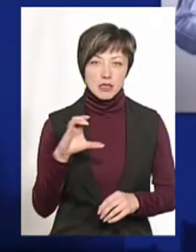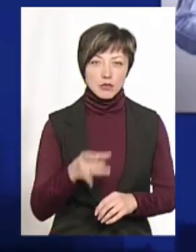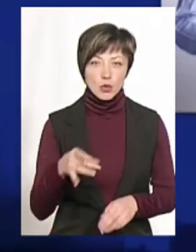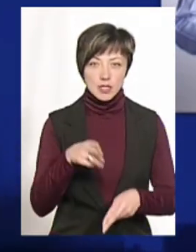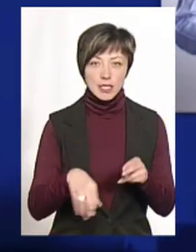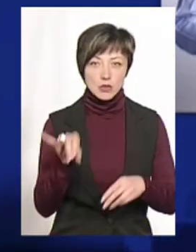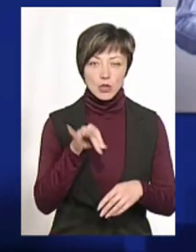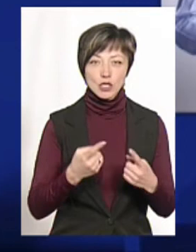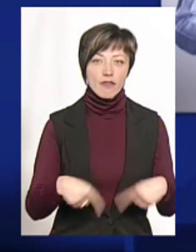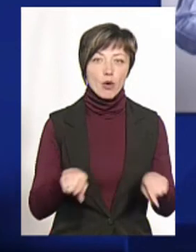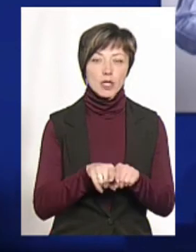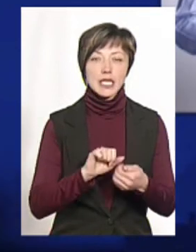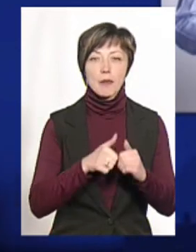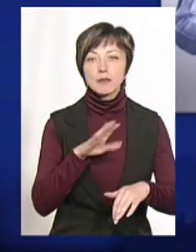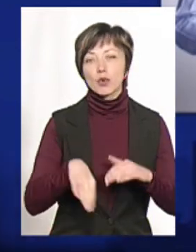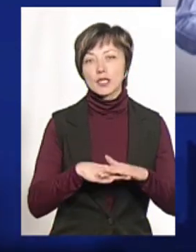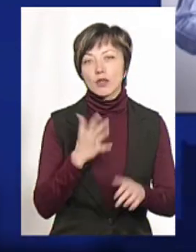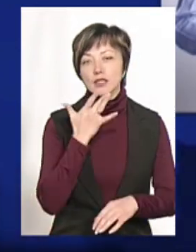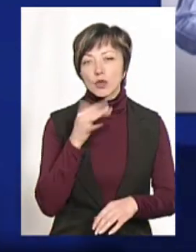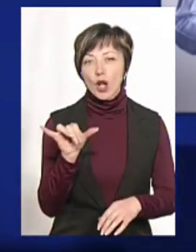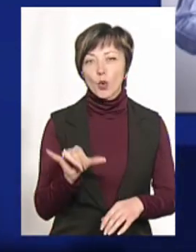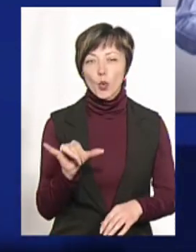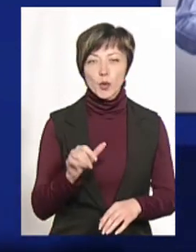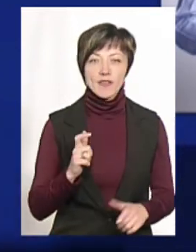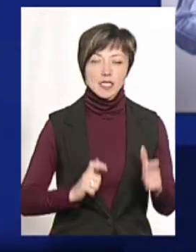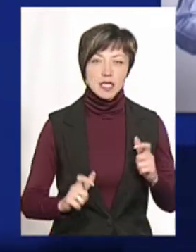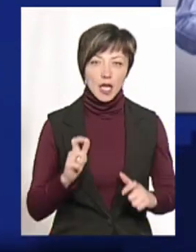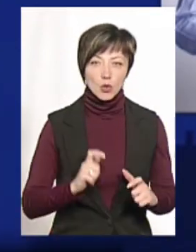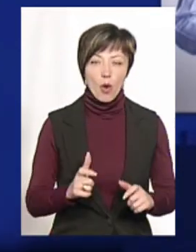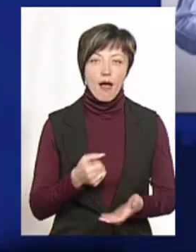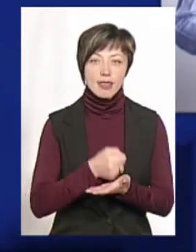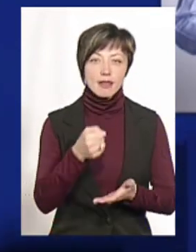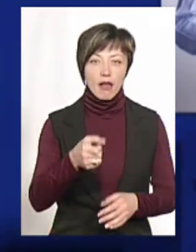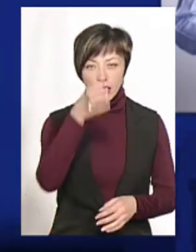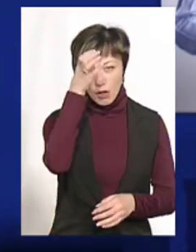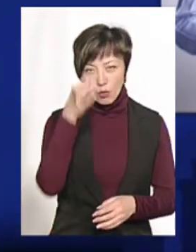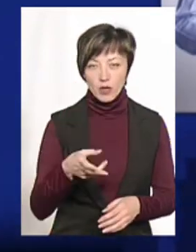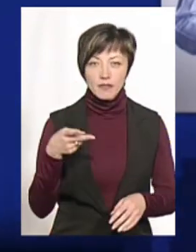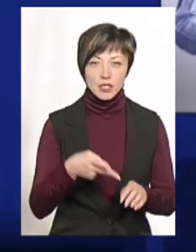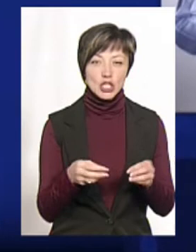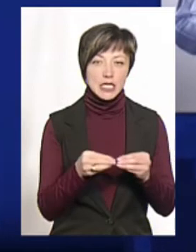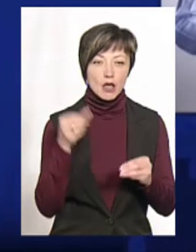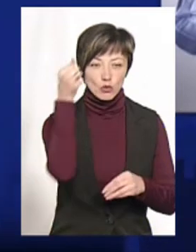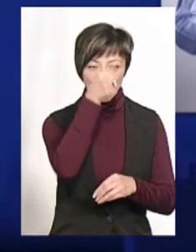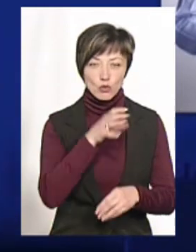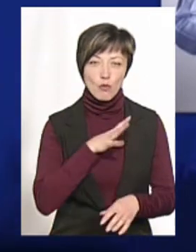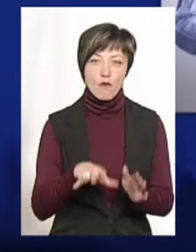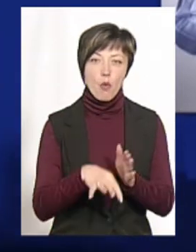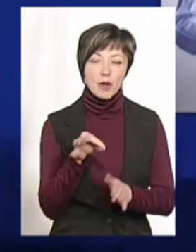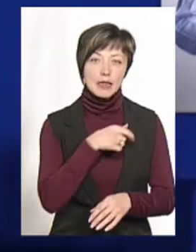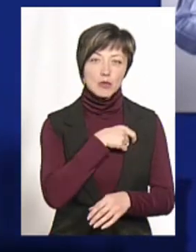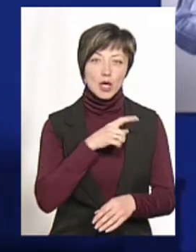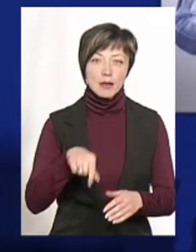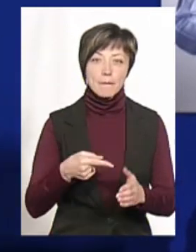Закінчив історичний факультет Кам'янець-Подільського національного університету, кандидат наук. У 2010 році був обраний